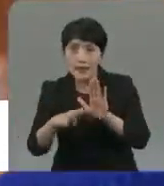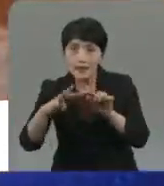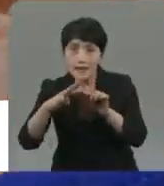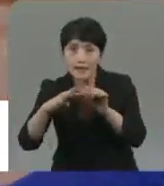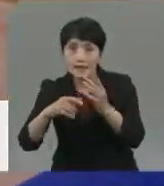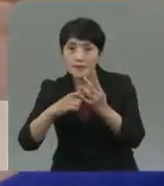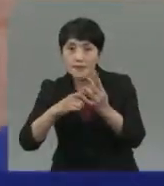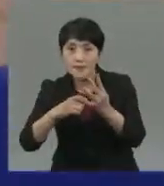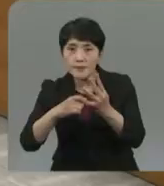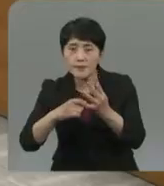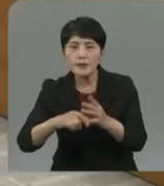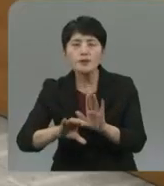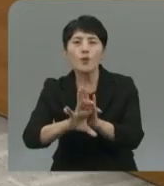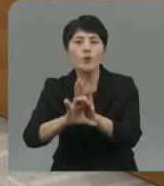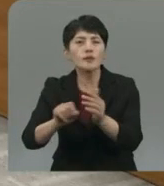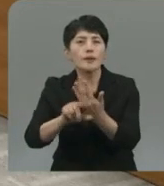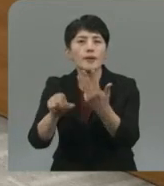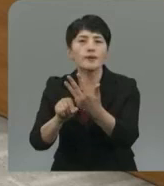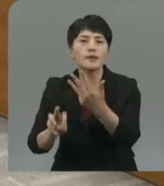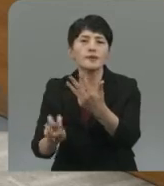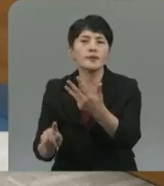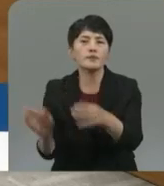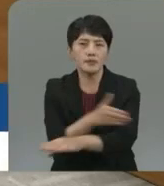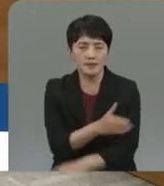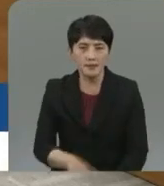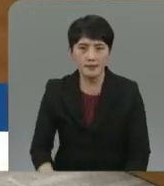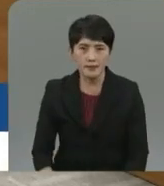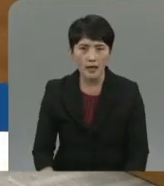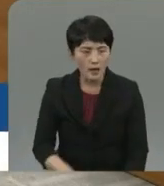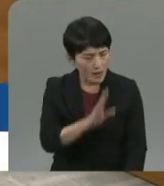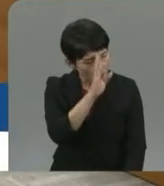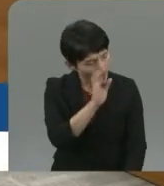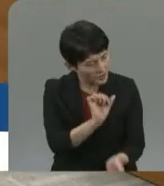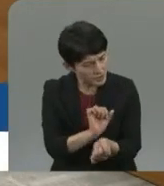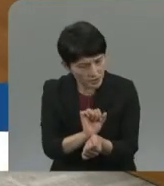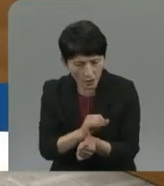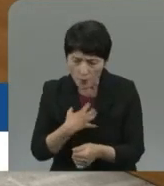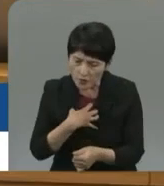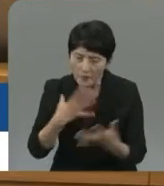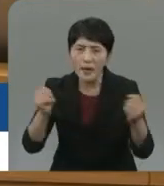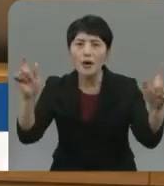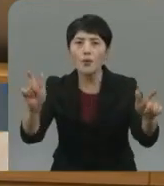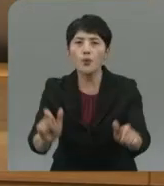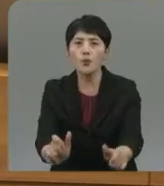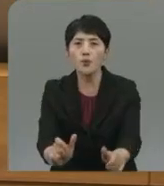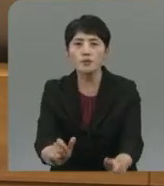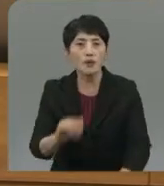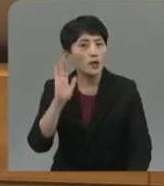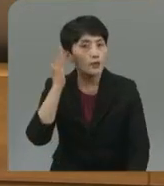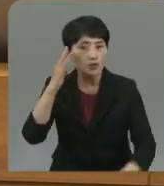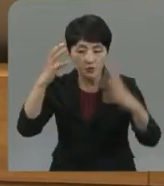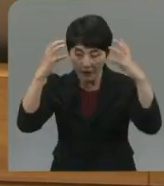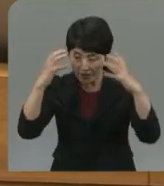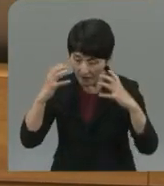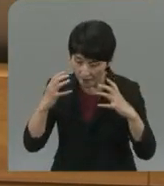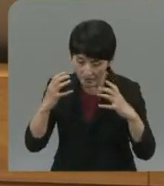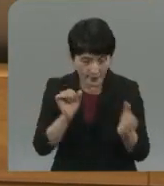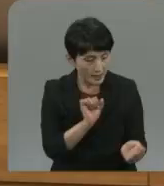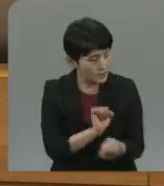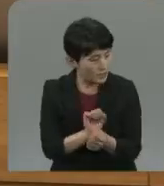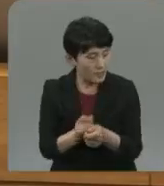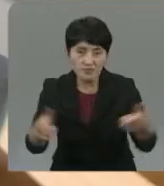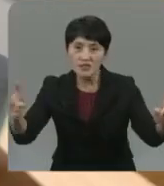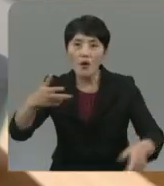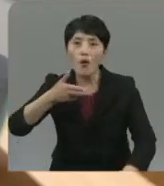为1级传染病，去年4月被下调至与结核、麻疹等相同的2级传染病，本月31日